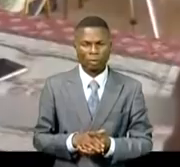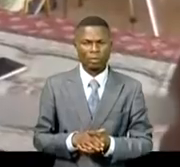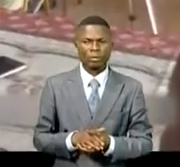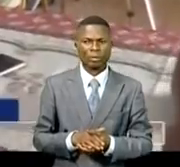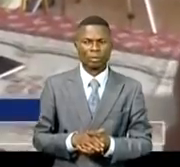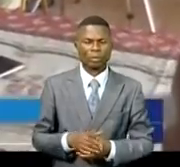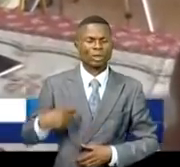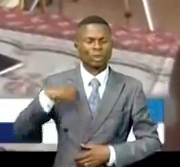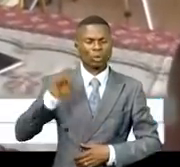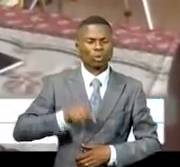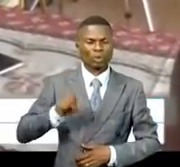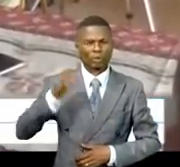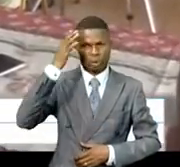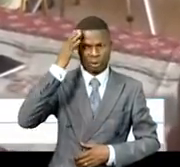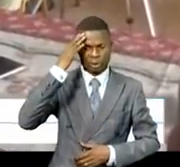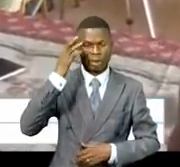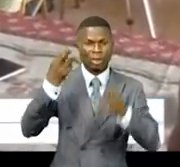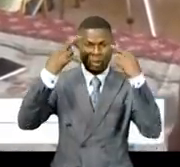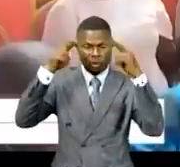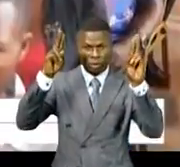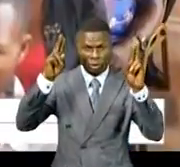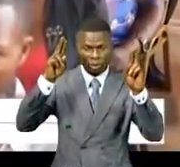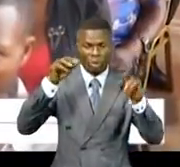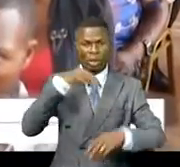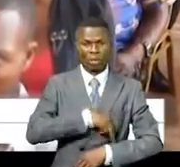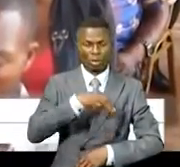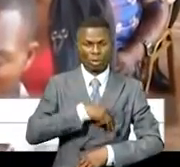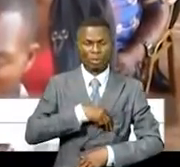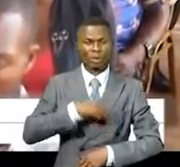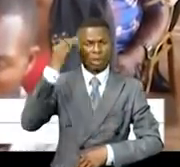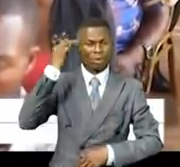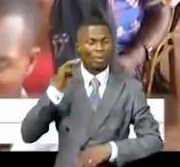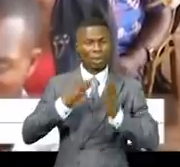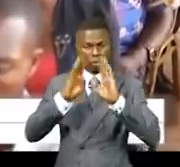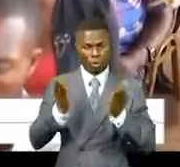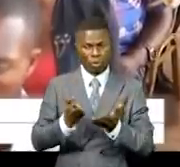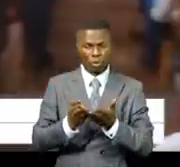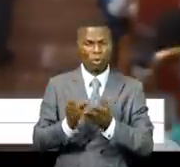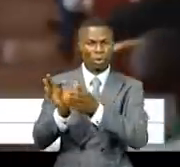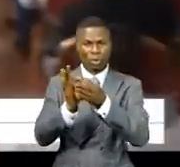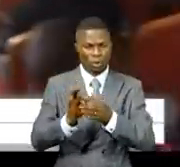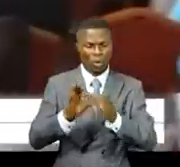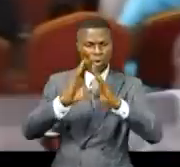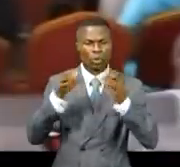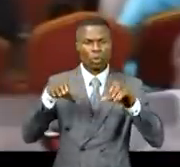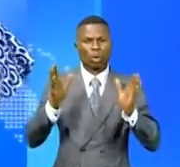Il faut souligner que la réussite de la mission de ces gouvernements est dans l'unité de tous les